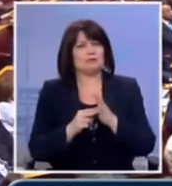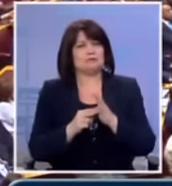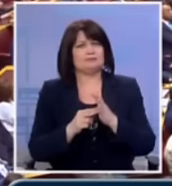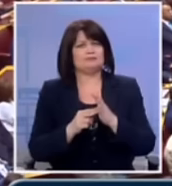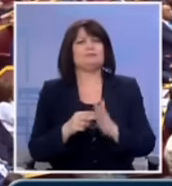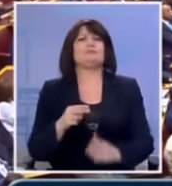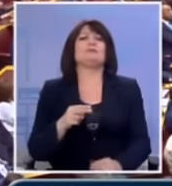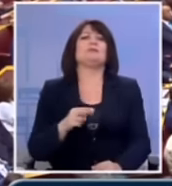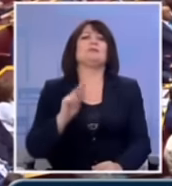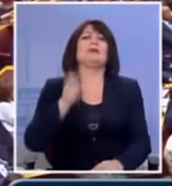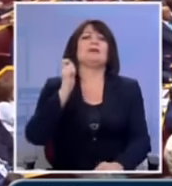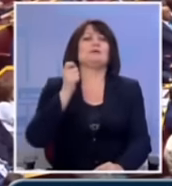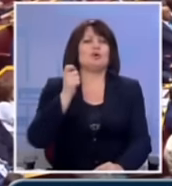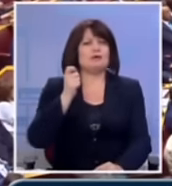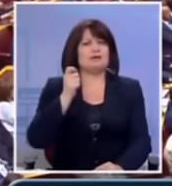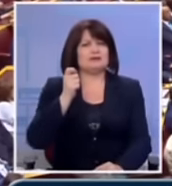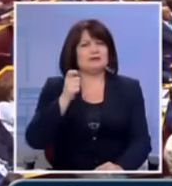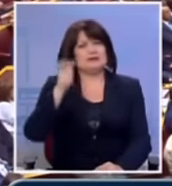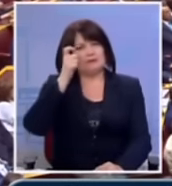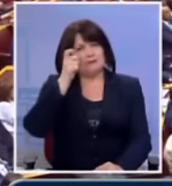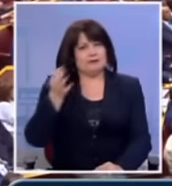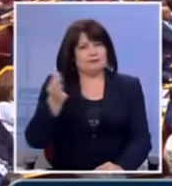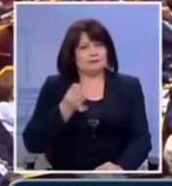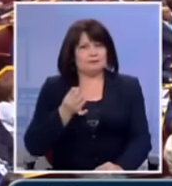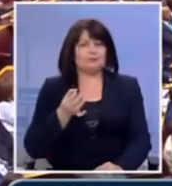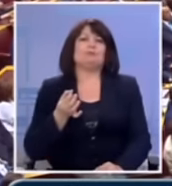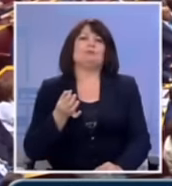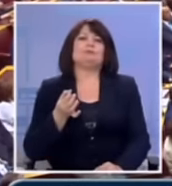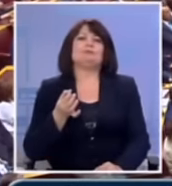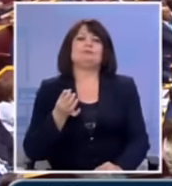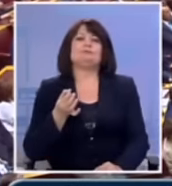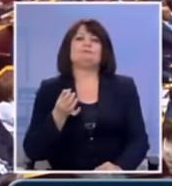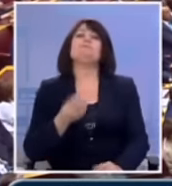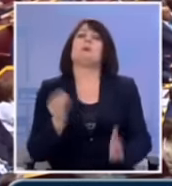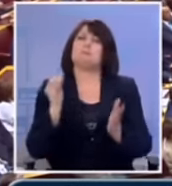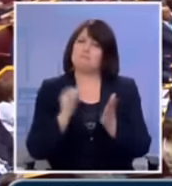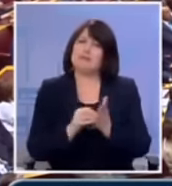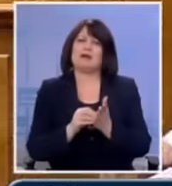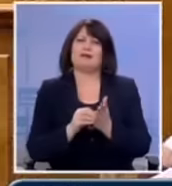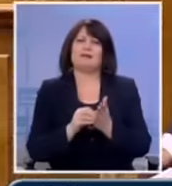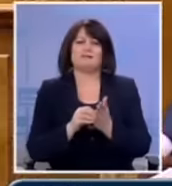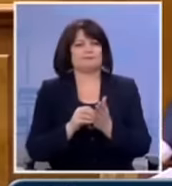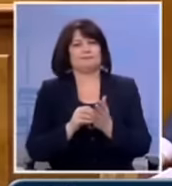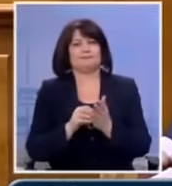τον αρχηγό της αξιωματικής αντιπολίτευσης να δηλώνει για άλλη μια φορά